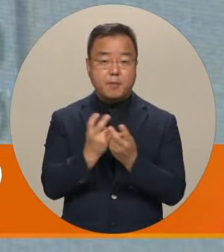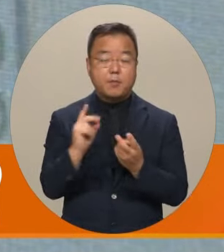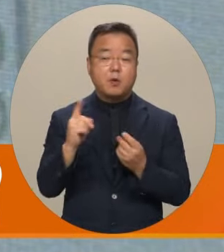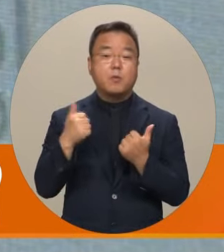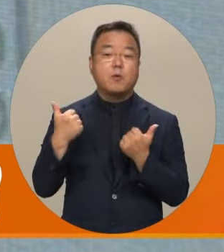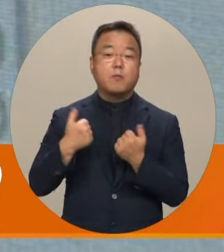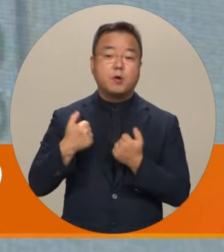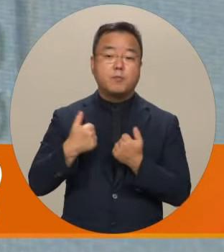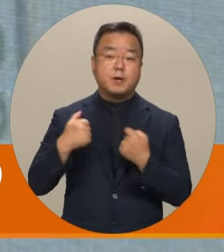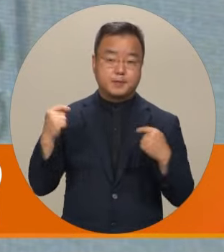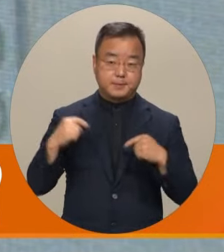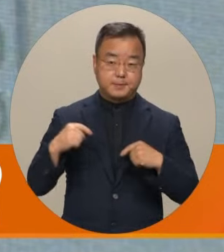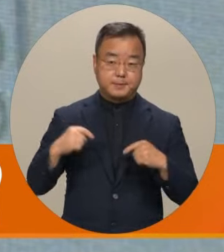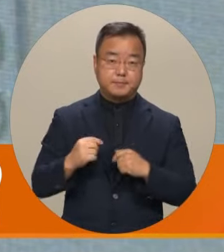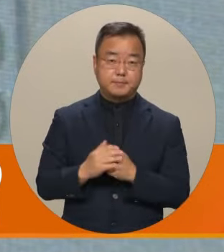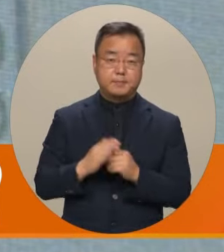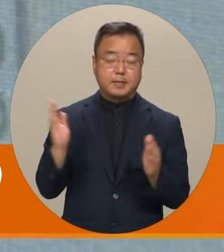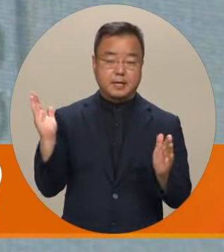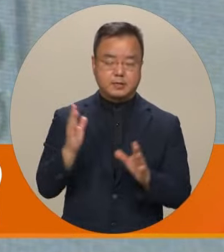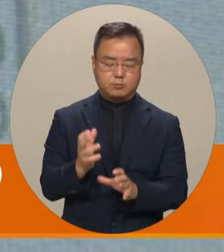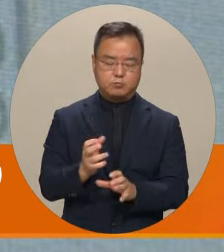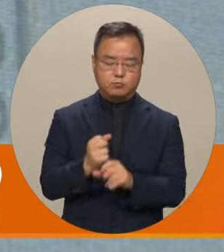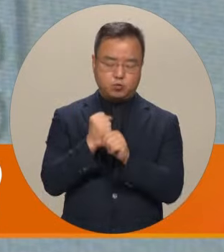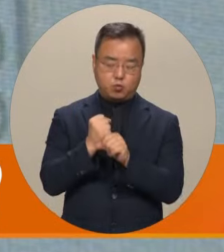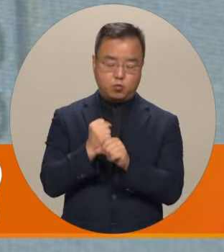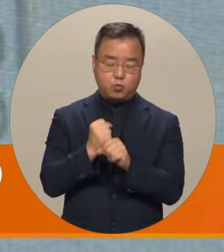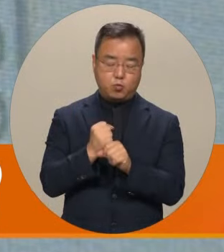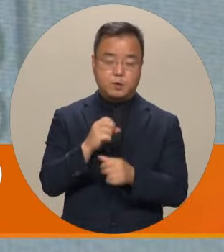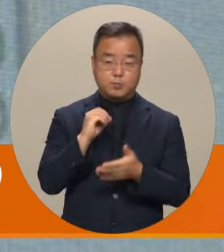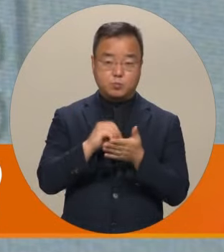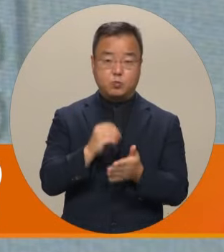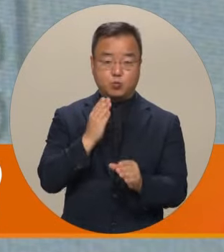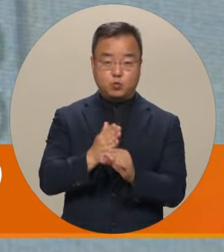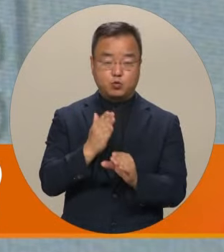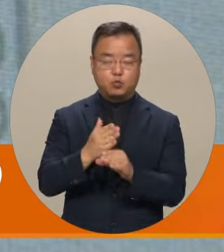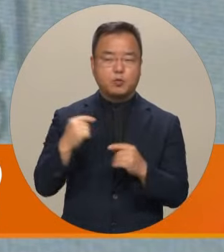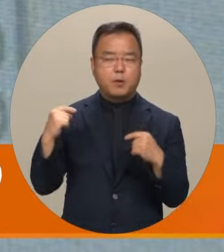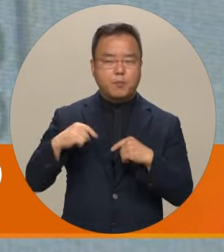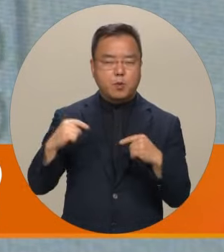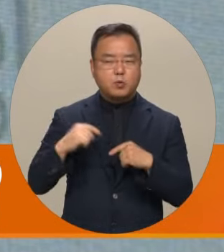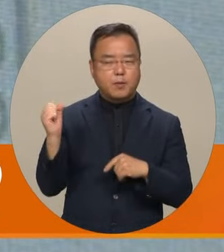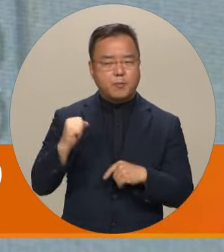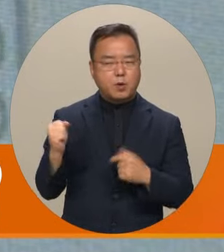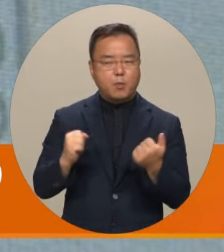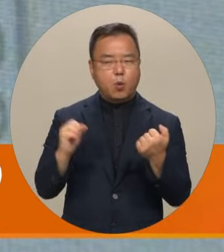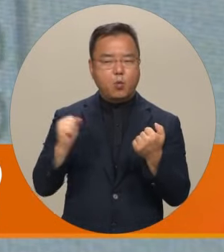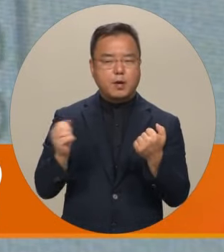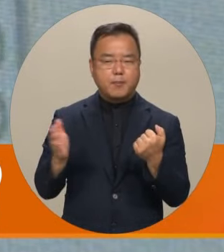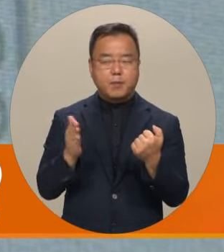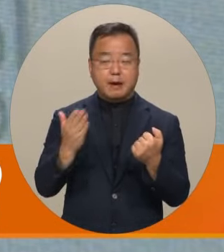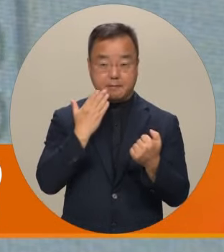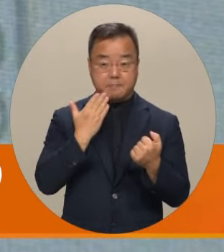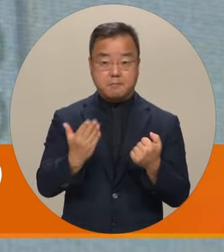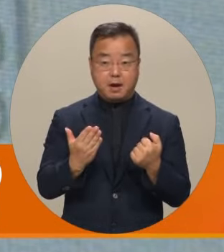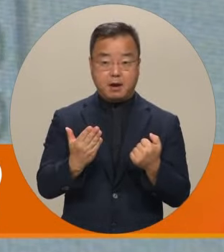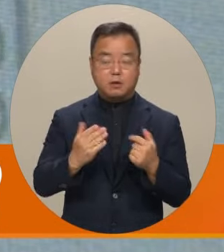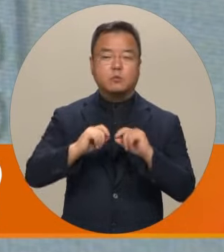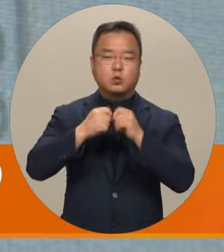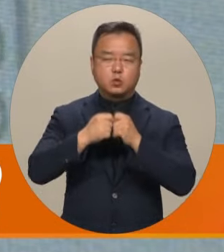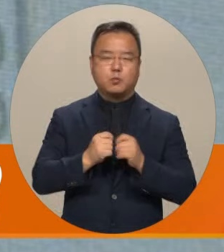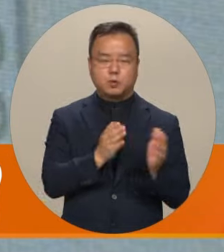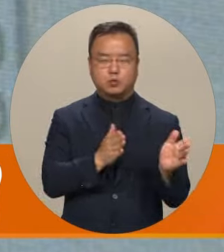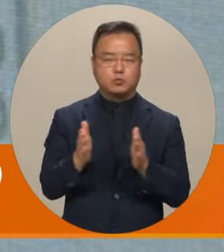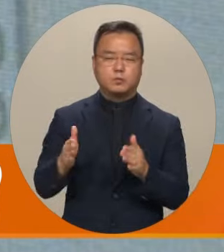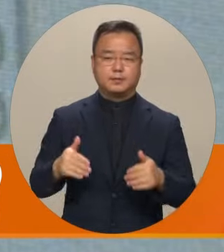특히 학생부 종합 전형에서는 면접 비중이 최대 50% 이르는 곳도 있어서 꼼꼼한 준비가